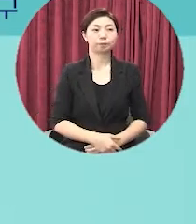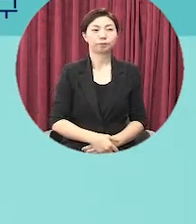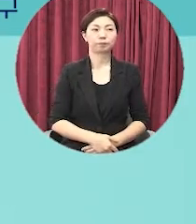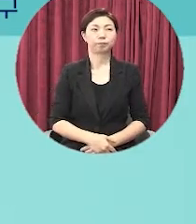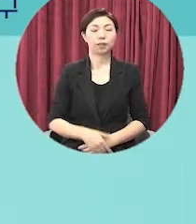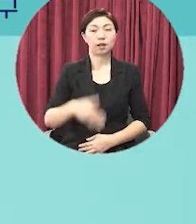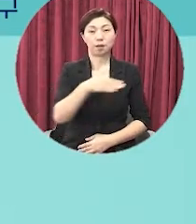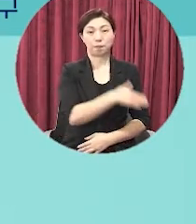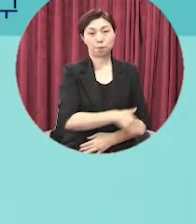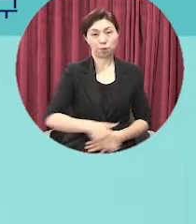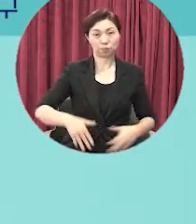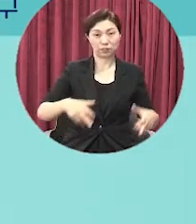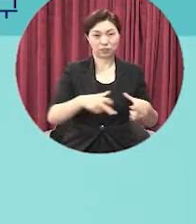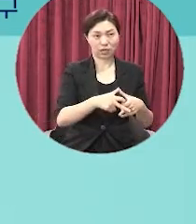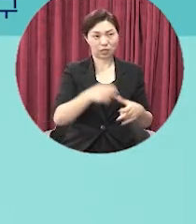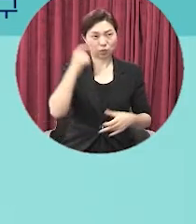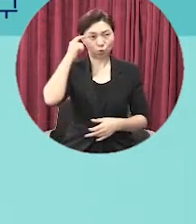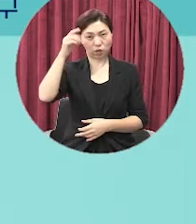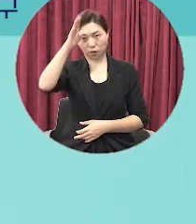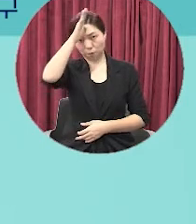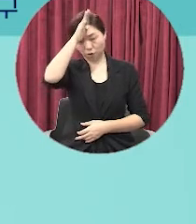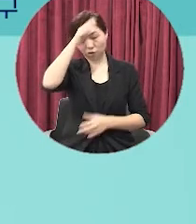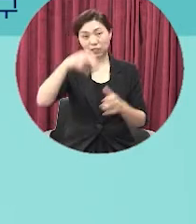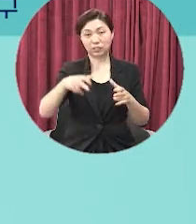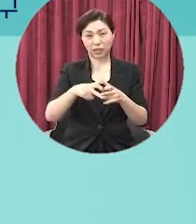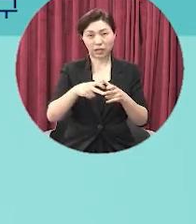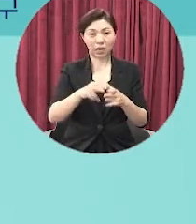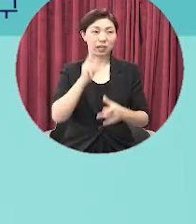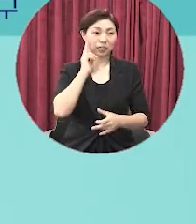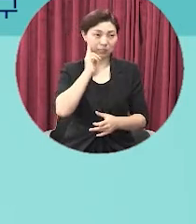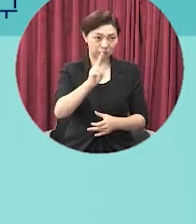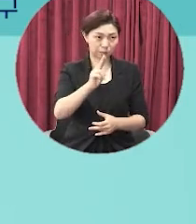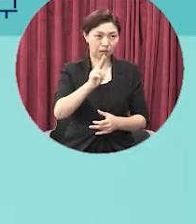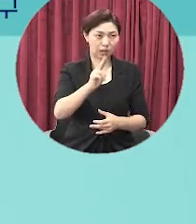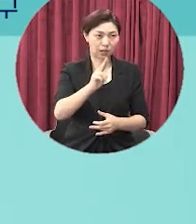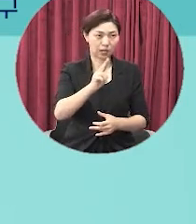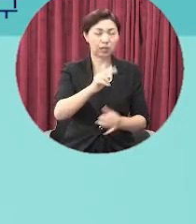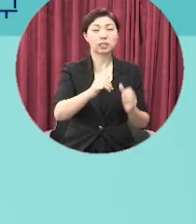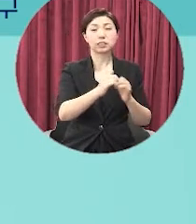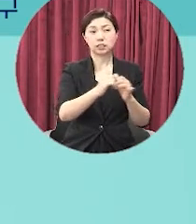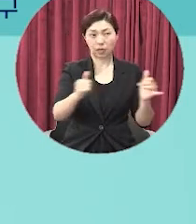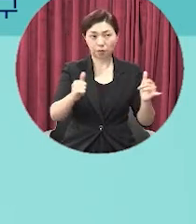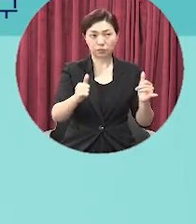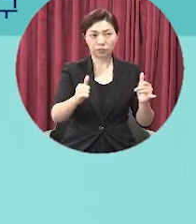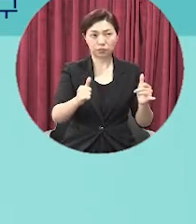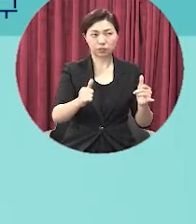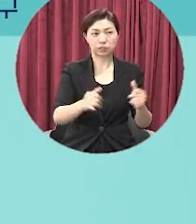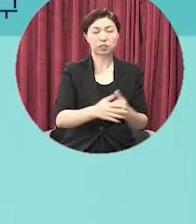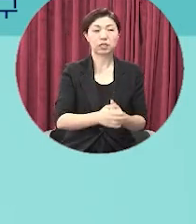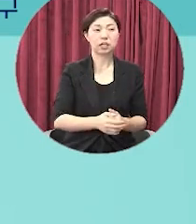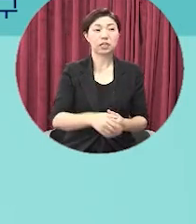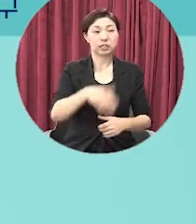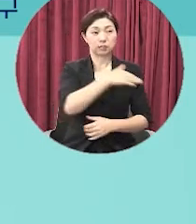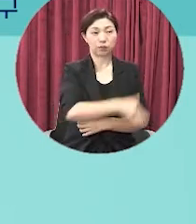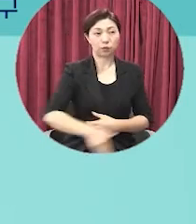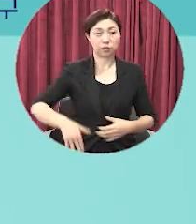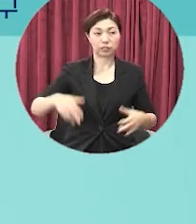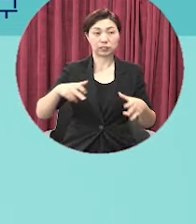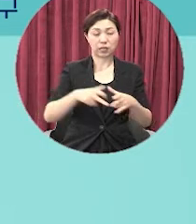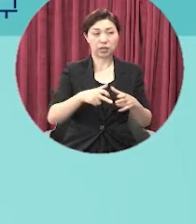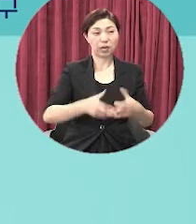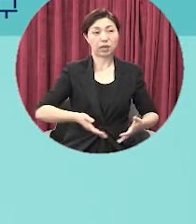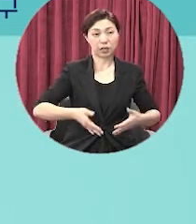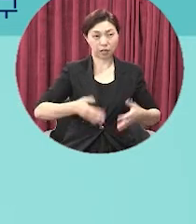어찌 시장의 리뷰 면장이 중 증도에 따라서 업 엘의 진료비는 지체장애 에서 경증 2 1인당 총 진료비